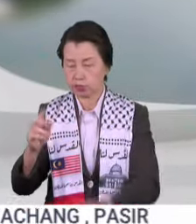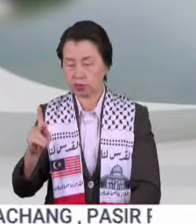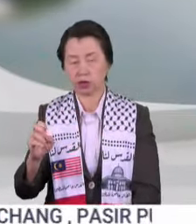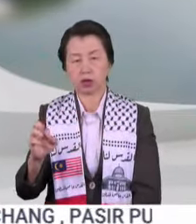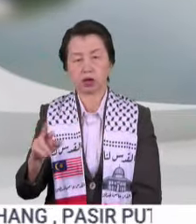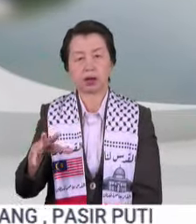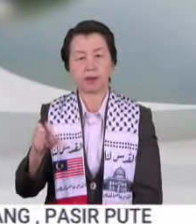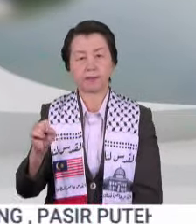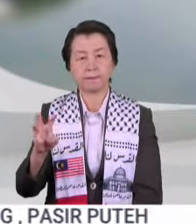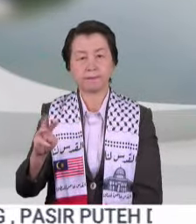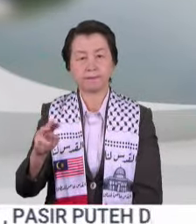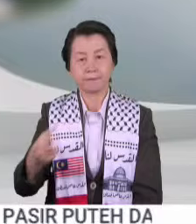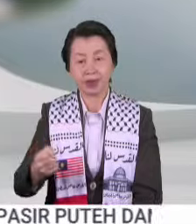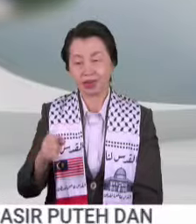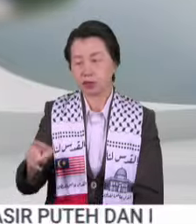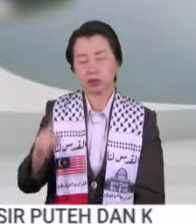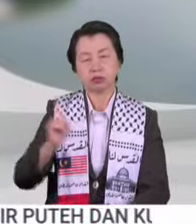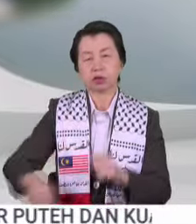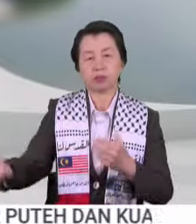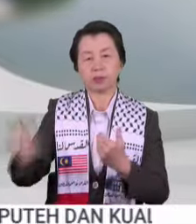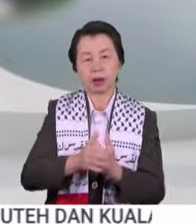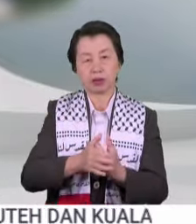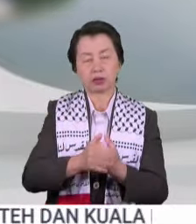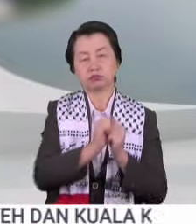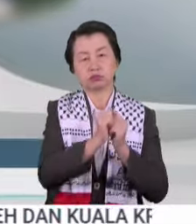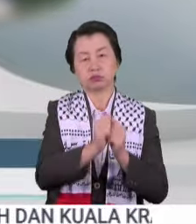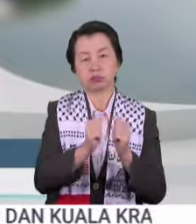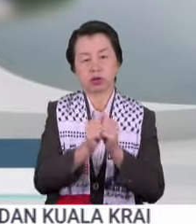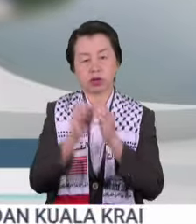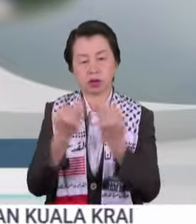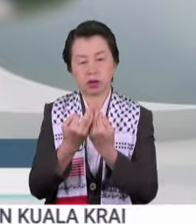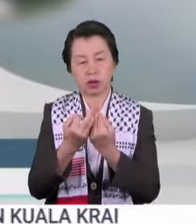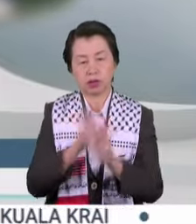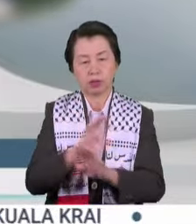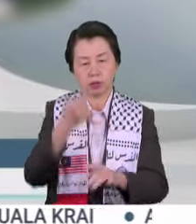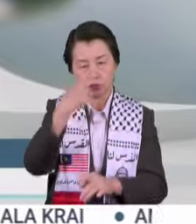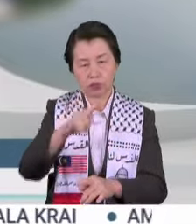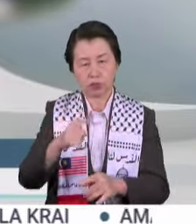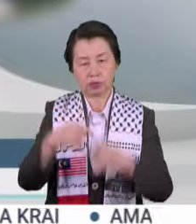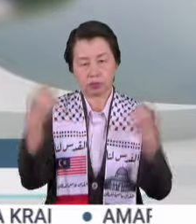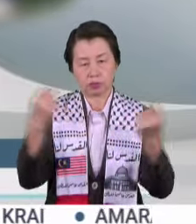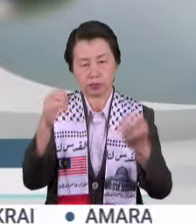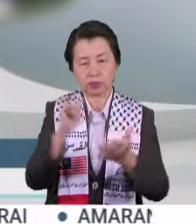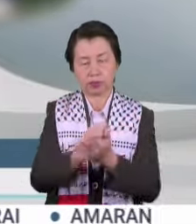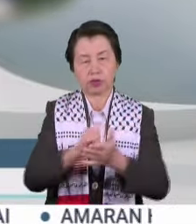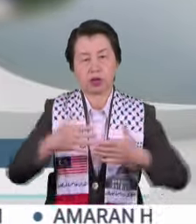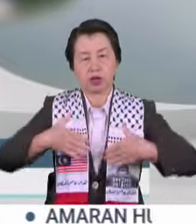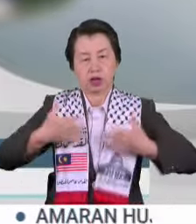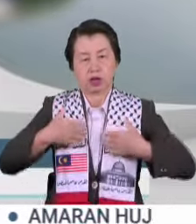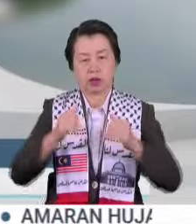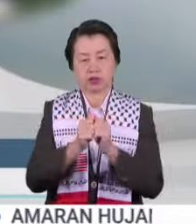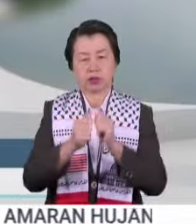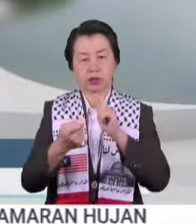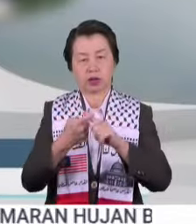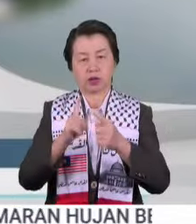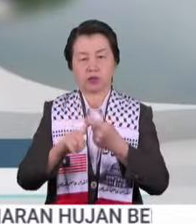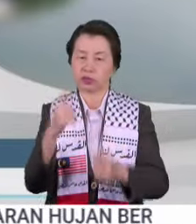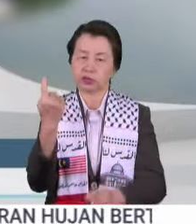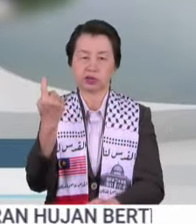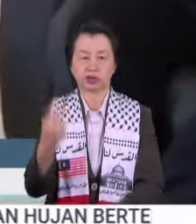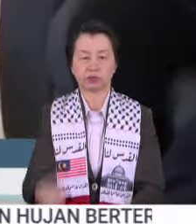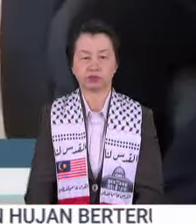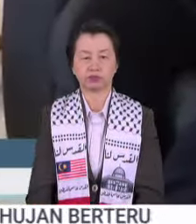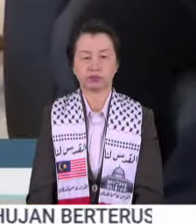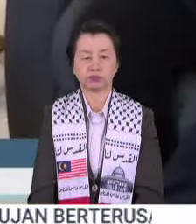Meskipun tidak dapat balik ke kampung halaman bersama keluarga Namun bukan penghalang meraikan perayaan itu dengan meriah bersama sahabat